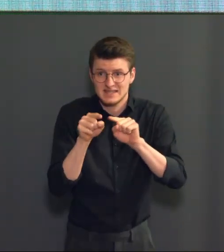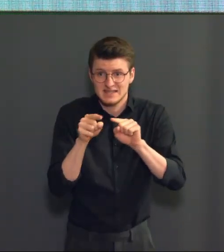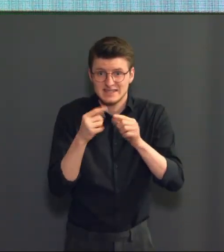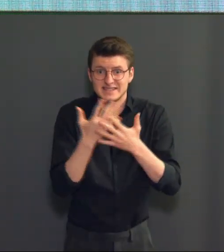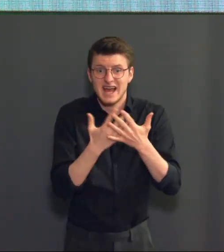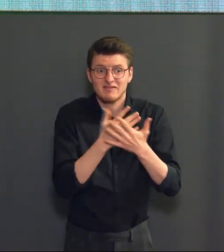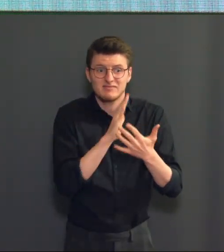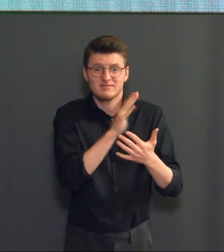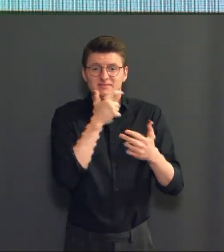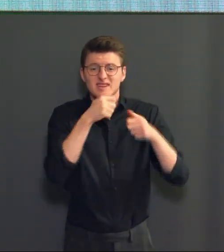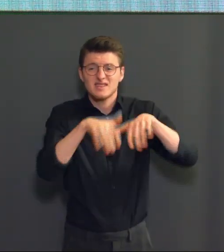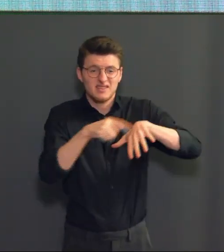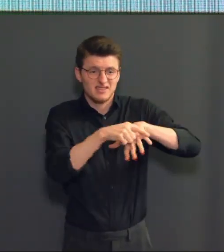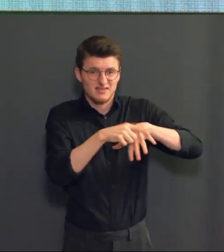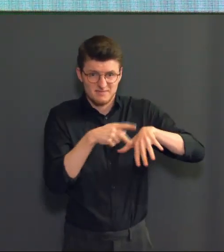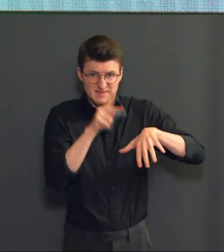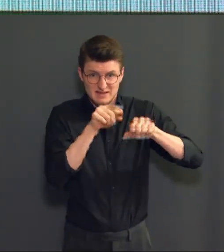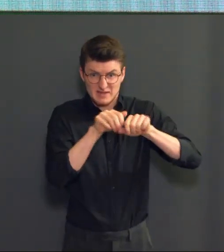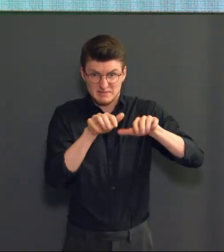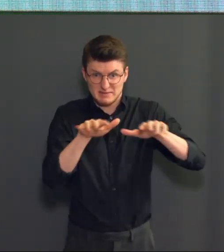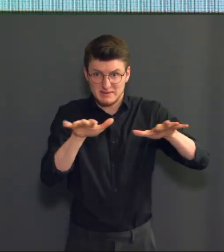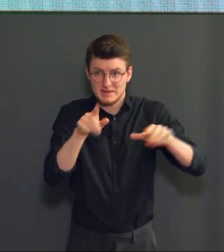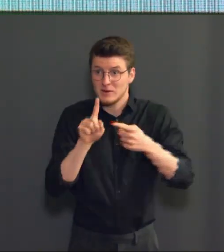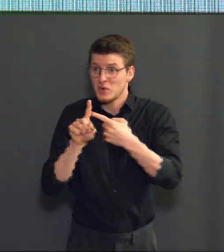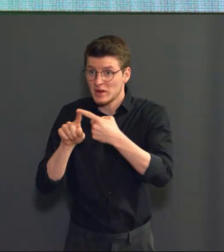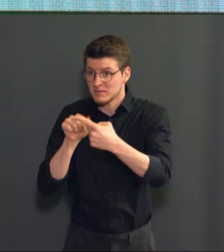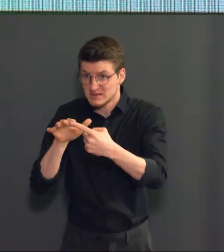variant, voldoende is om de cijfers te doen stijgen.